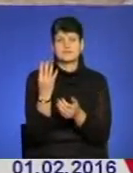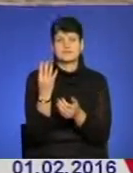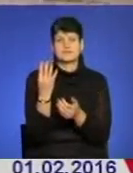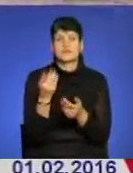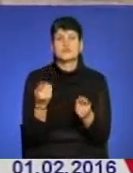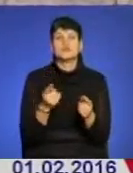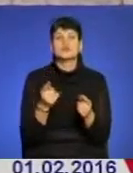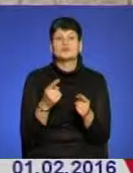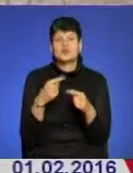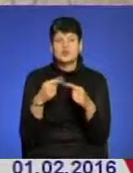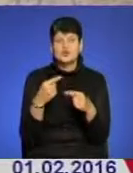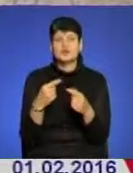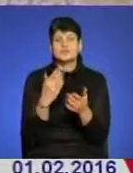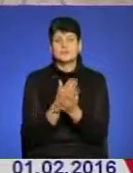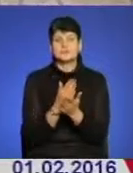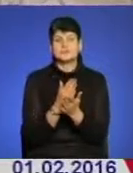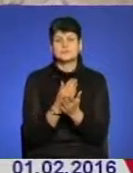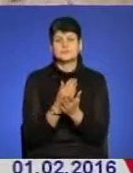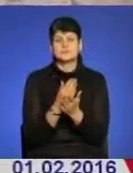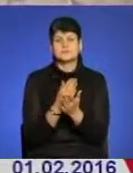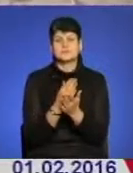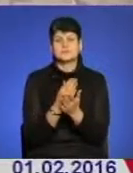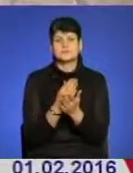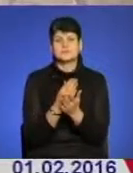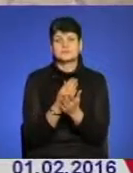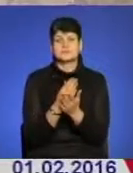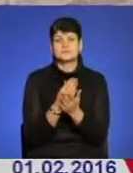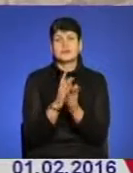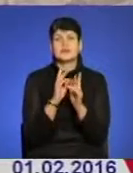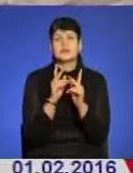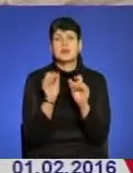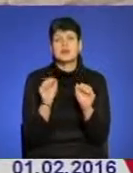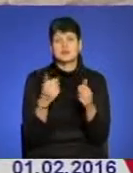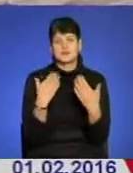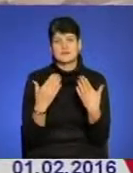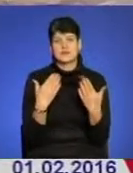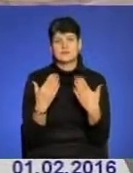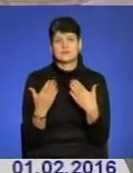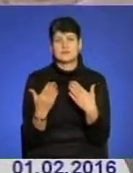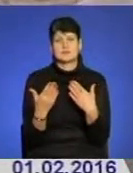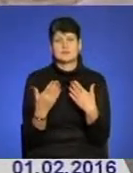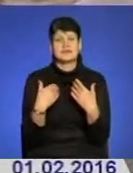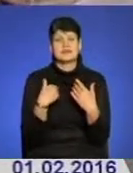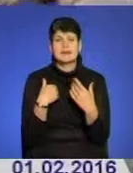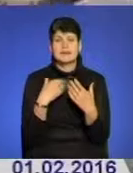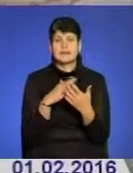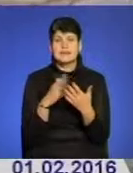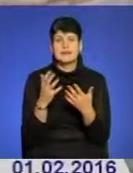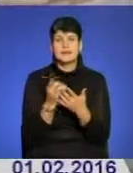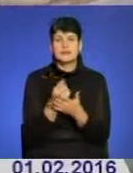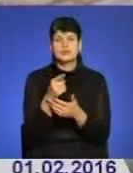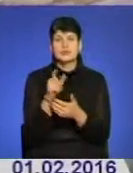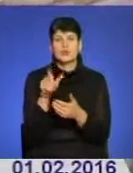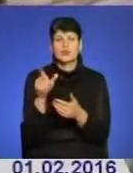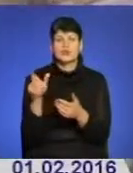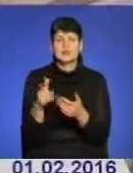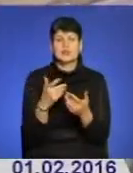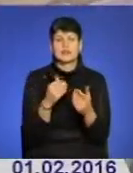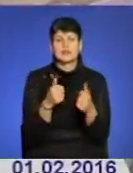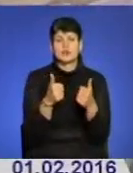відношенню того, що люди наші отримують і скільки мають платити. Я маю 1140 гривень пенсії. Живу сам, а приписані в мене ще